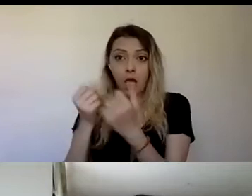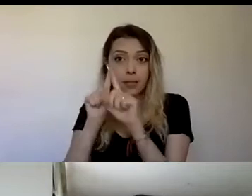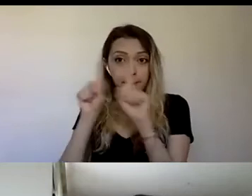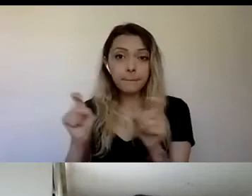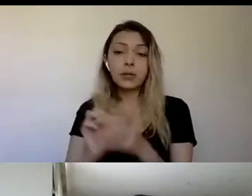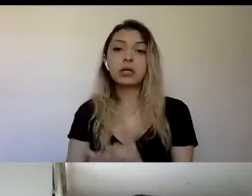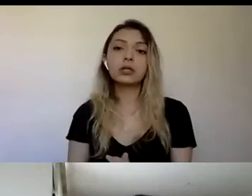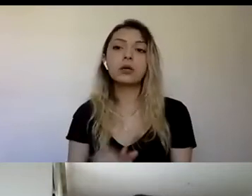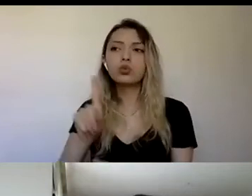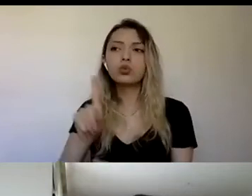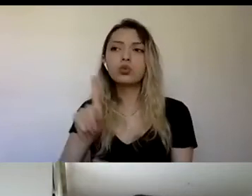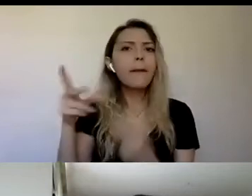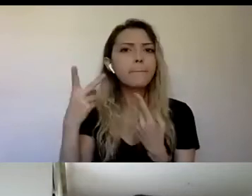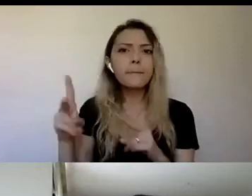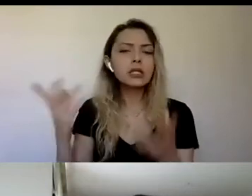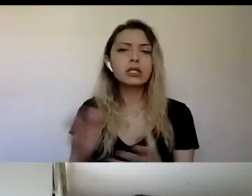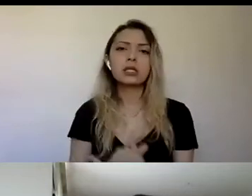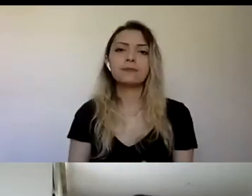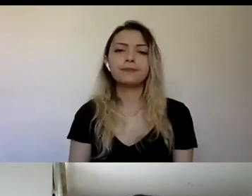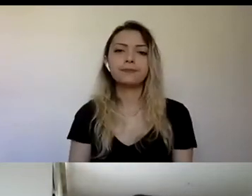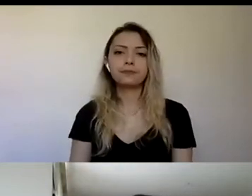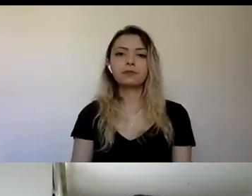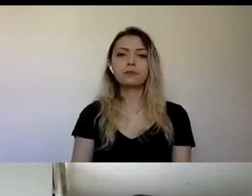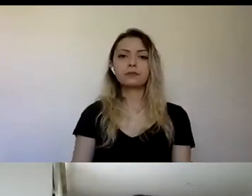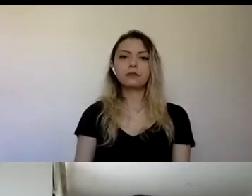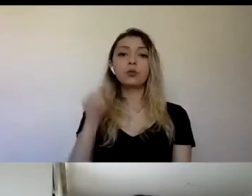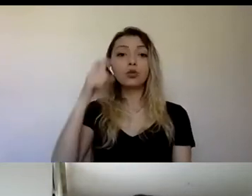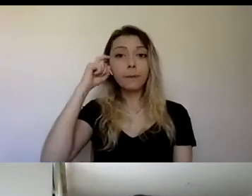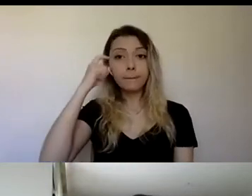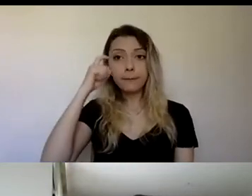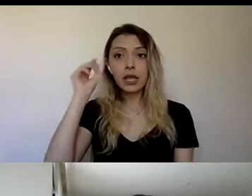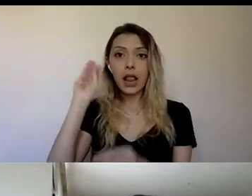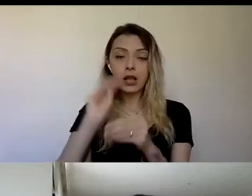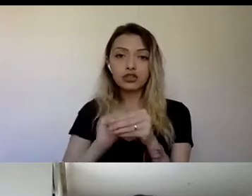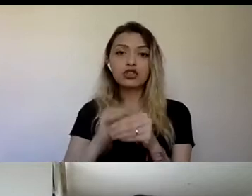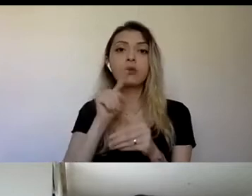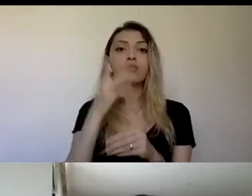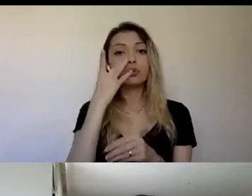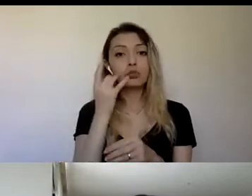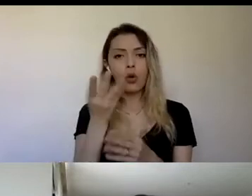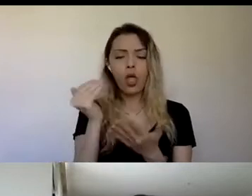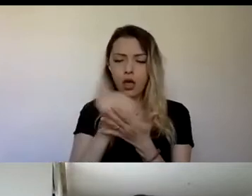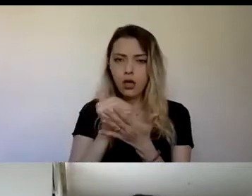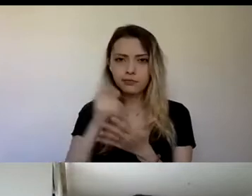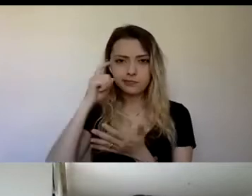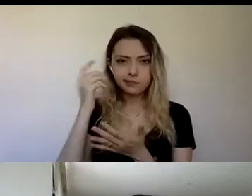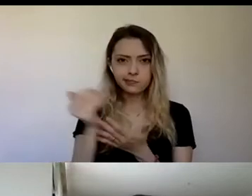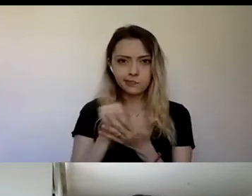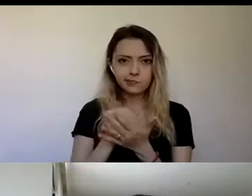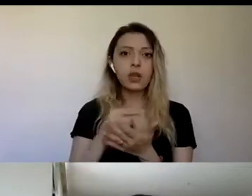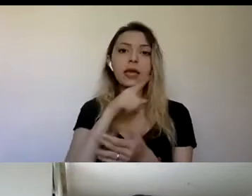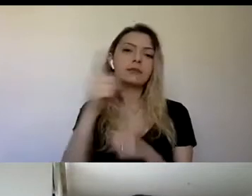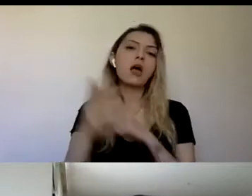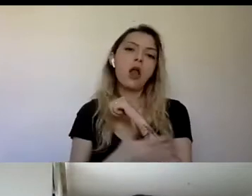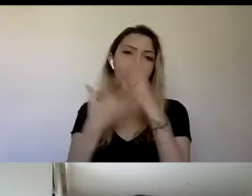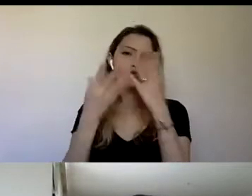örneğin sorabilirsiniz. Bu verilerde bu göstergeleri toplarken size yardımcı olacak veriler